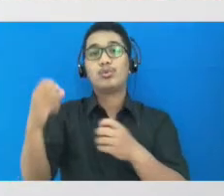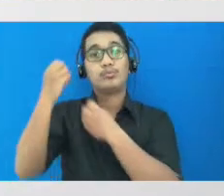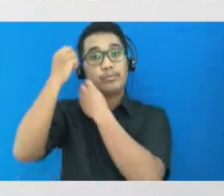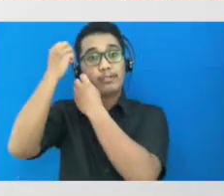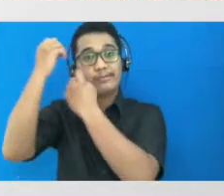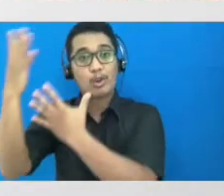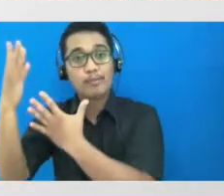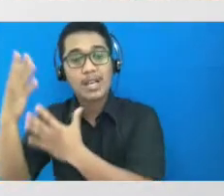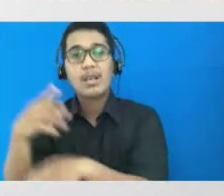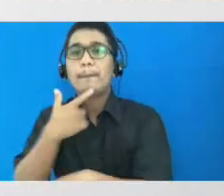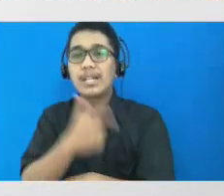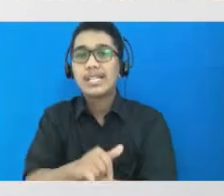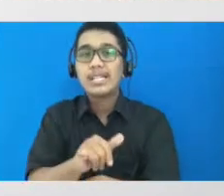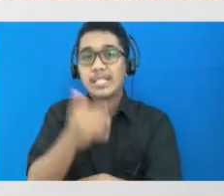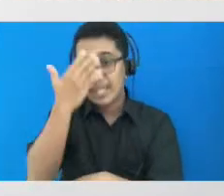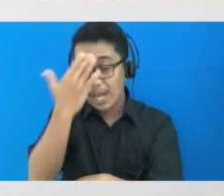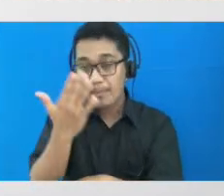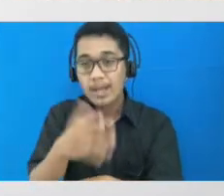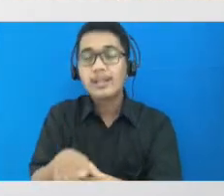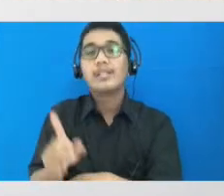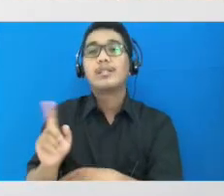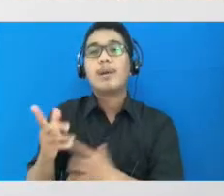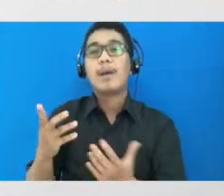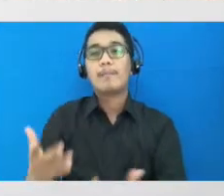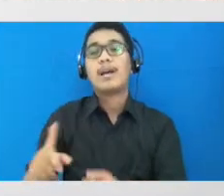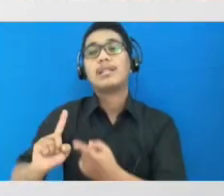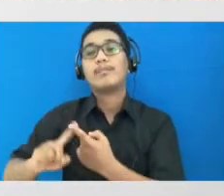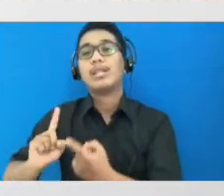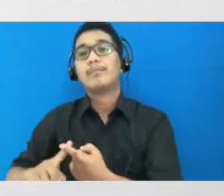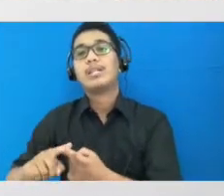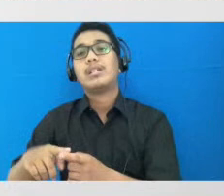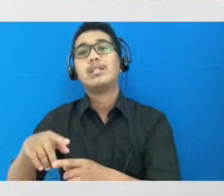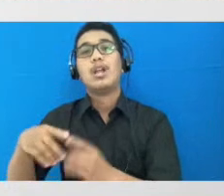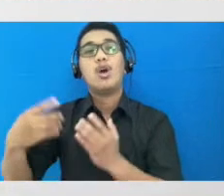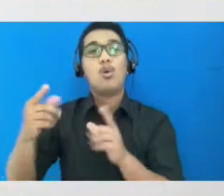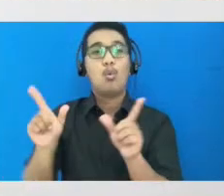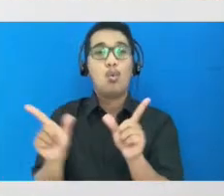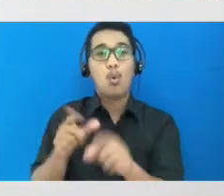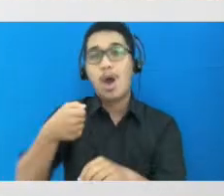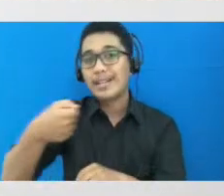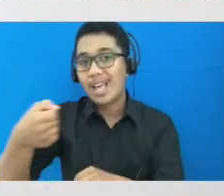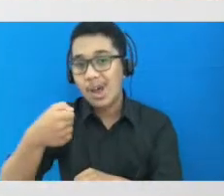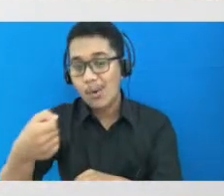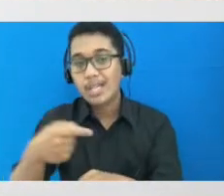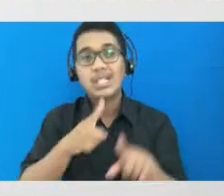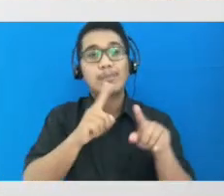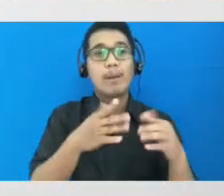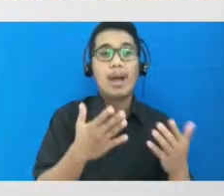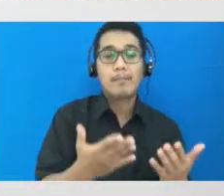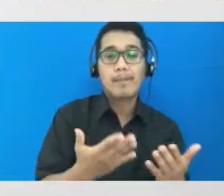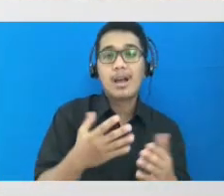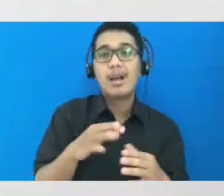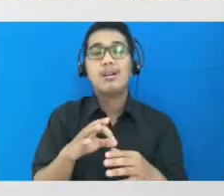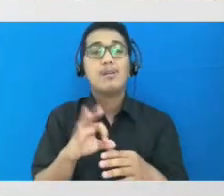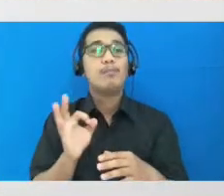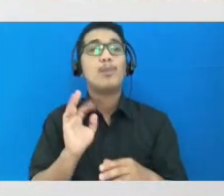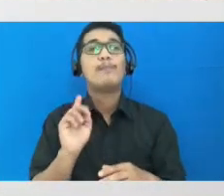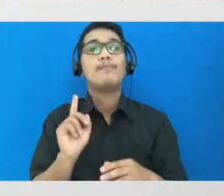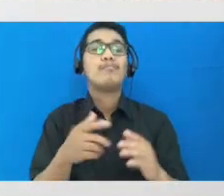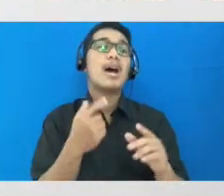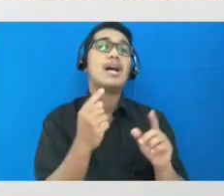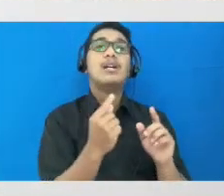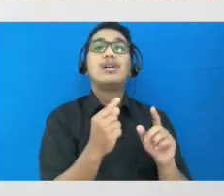mendapat bantuan dari teman-teman media, teman-teman wartawan. Satu, karena belum adanya undang-undang perlindungan data pribadi di Indonesia